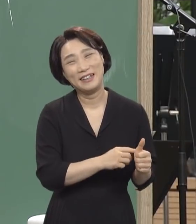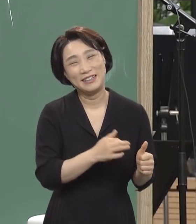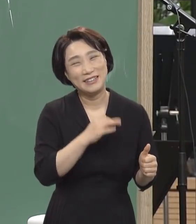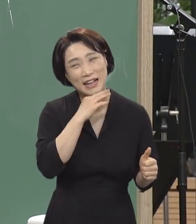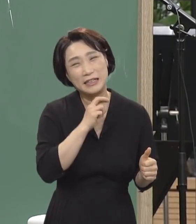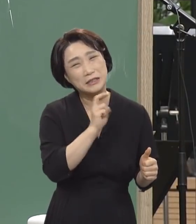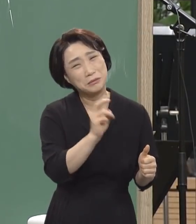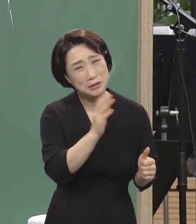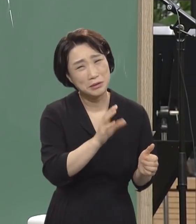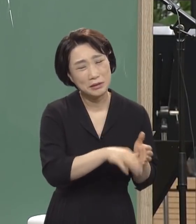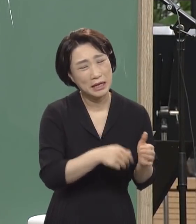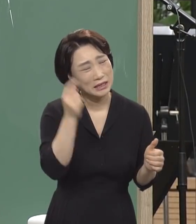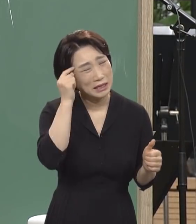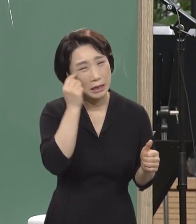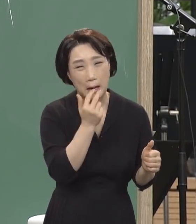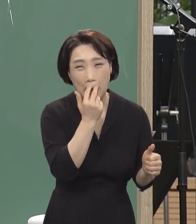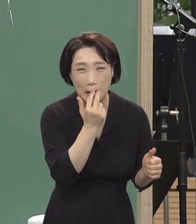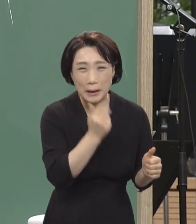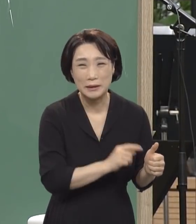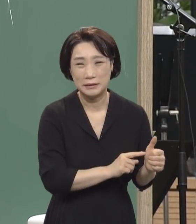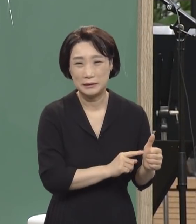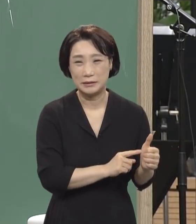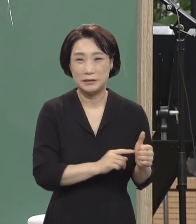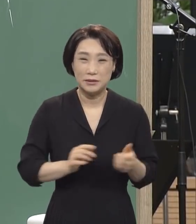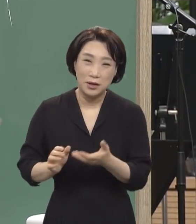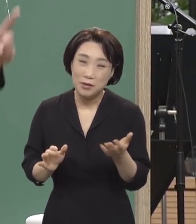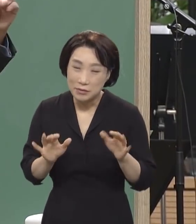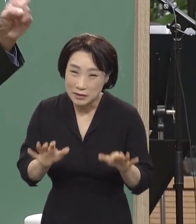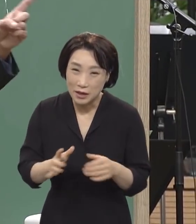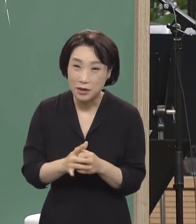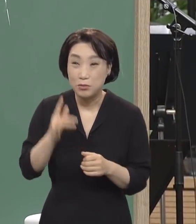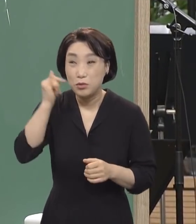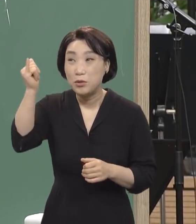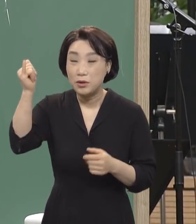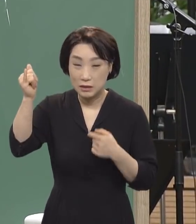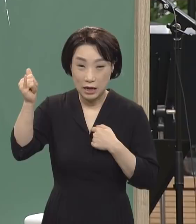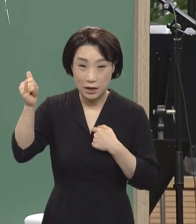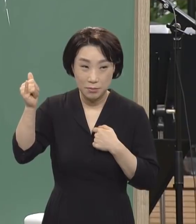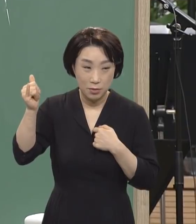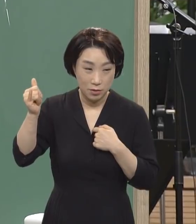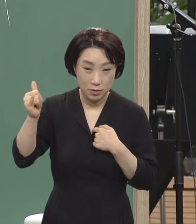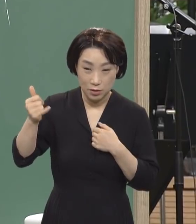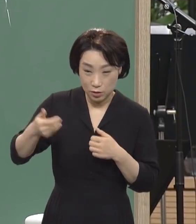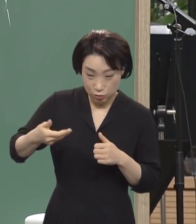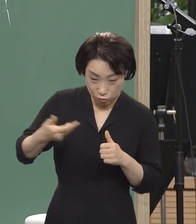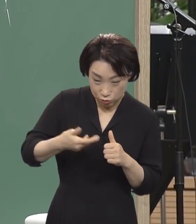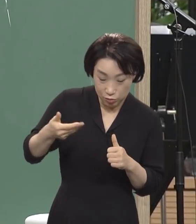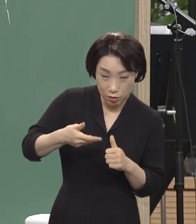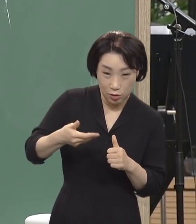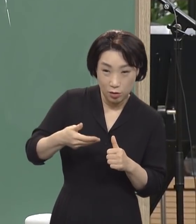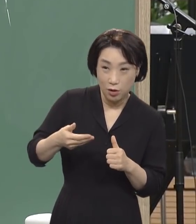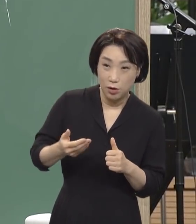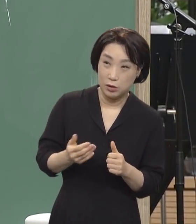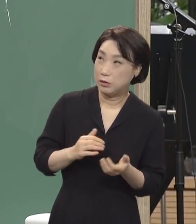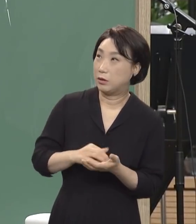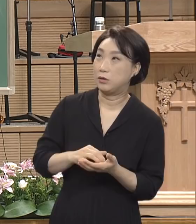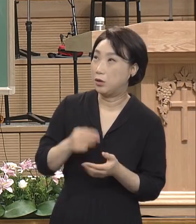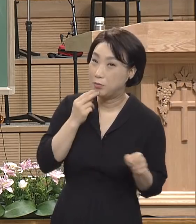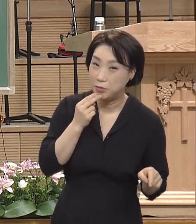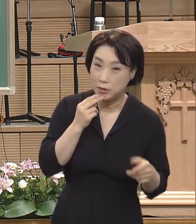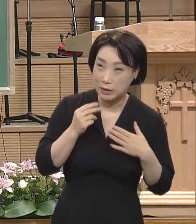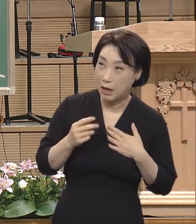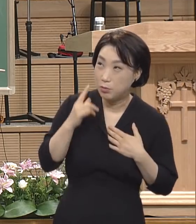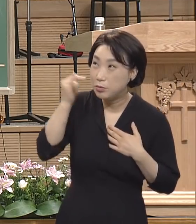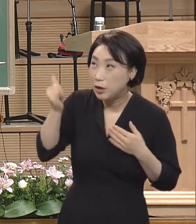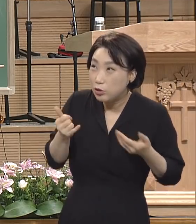철닥성인가 없어. 그러니까 그러니까 부모가 내가 한 건 계산 안고 내가 부모에게 한 것만 계산해.